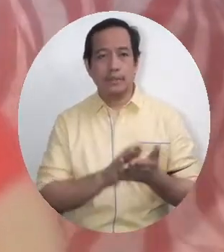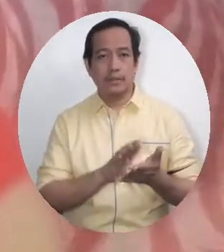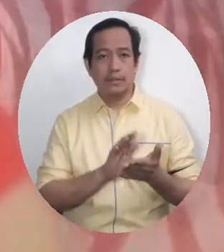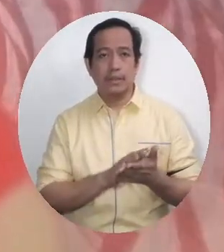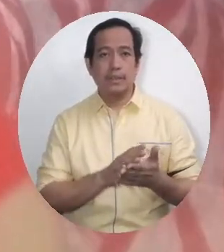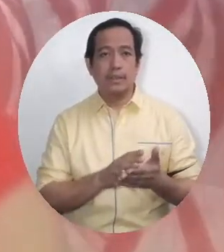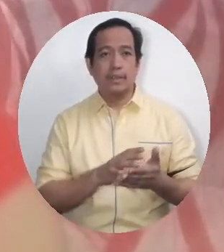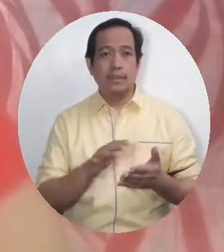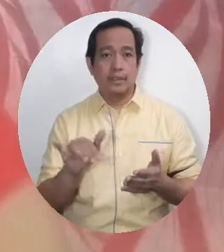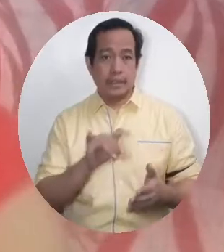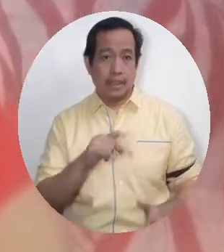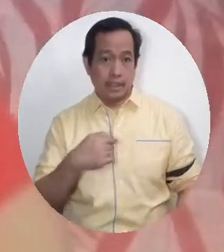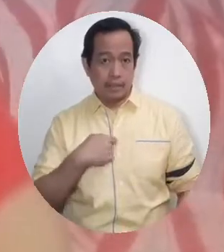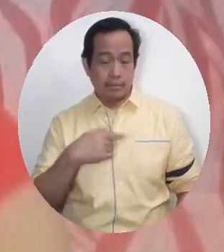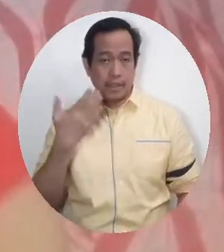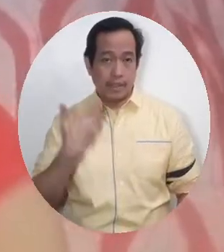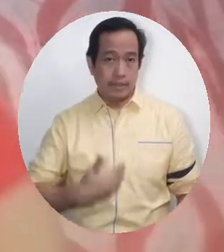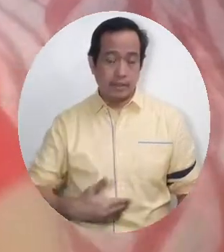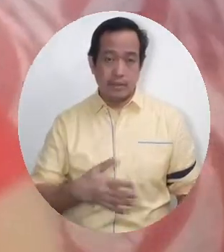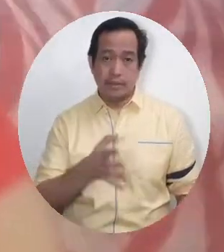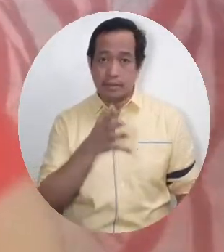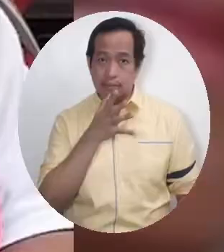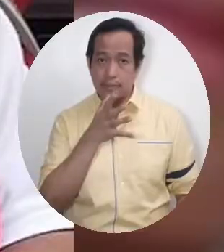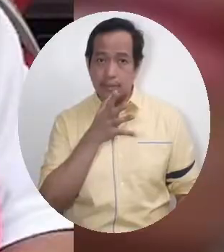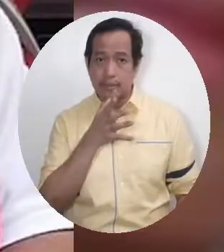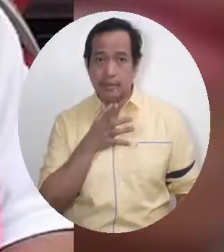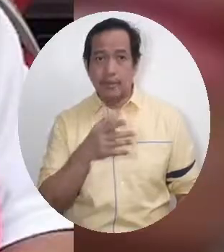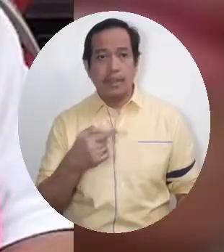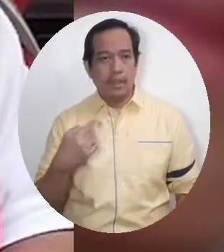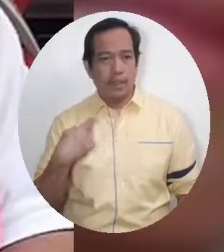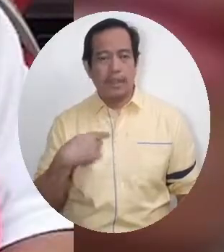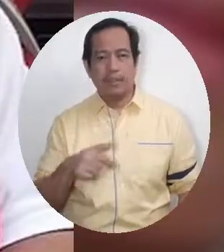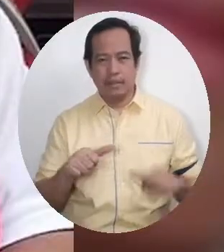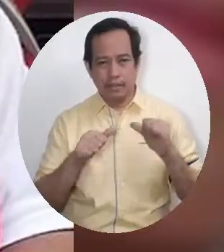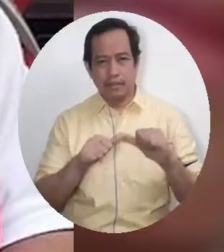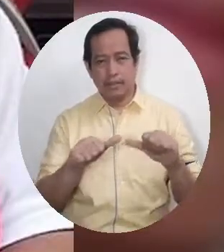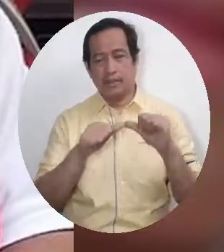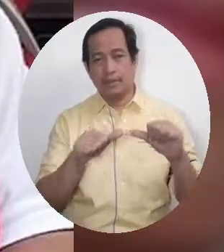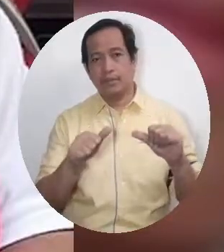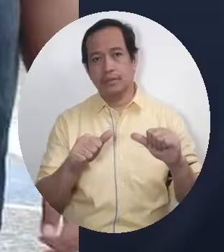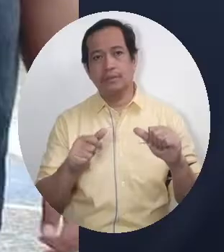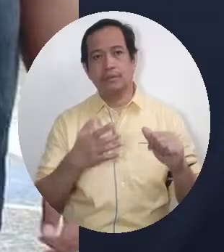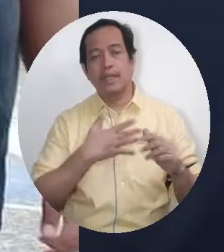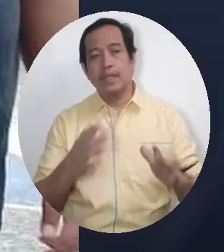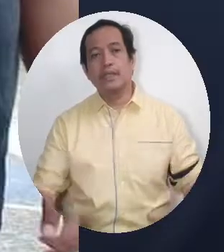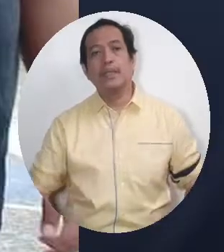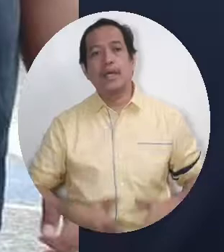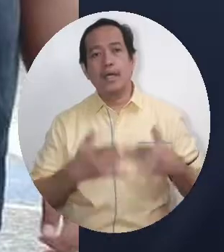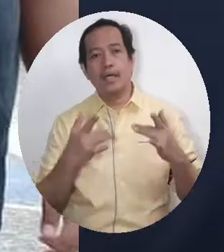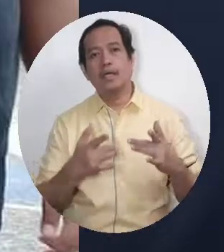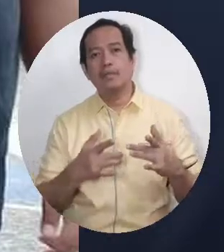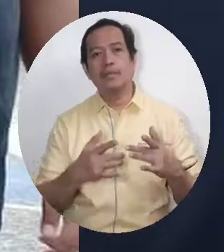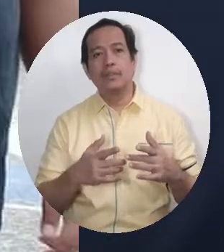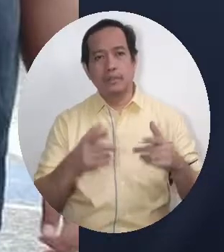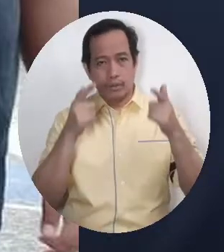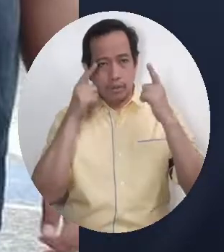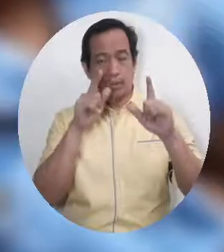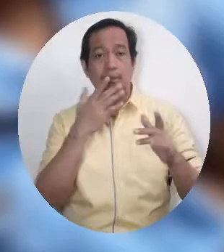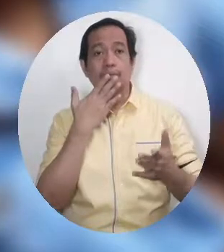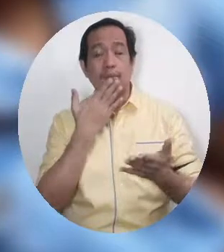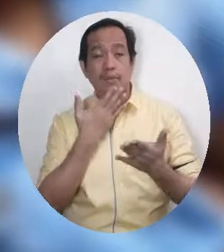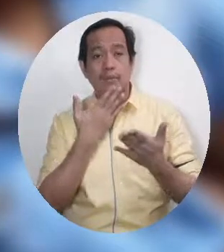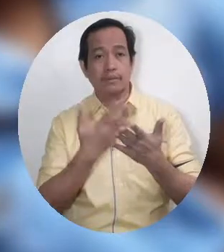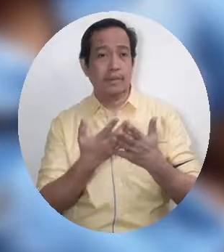Tapos ng pag-aaral, tulad din po na isang single mom, laban lang talaga ako sa buhay, maging positibo